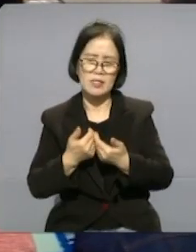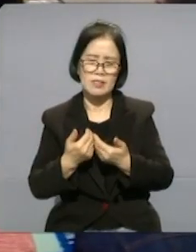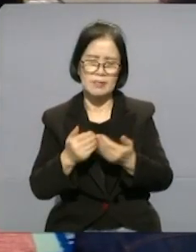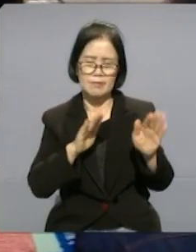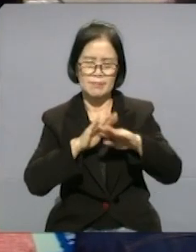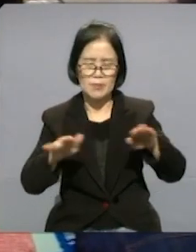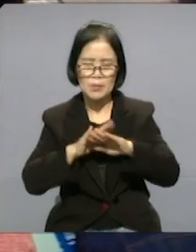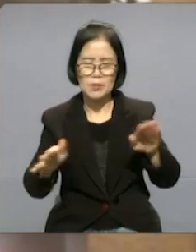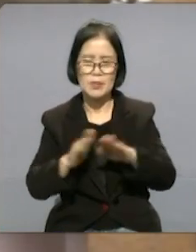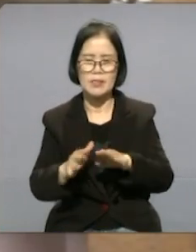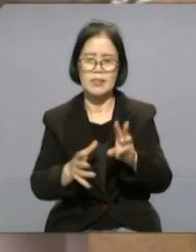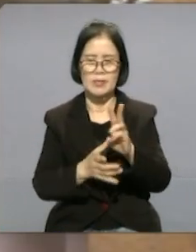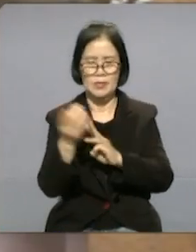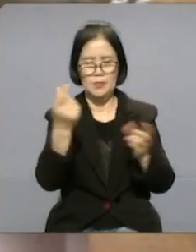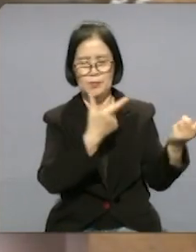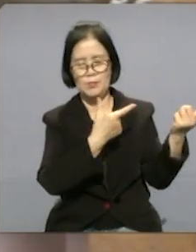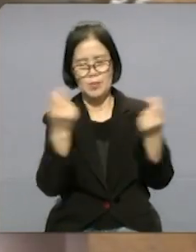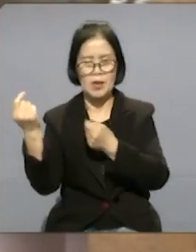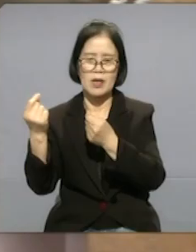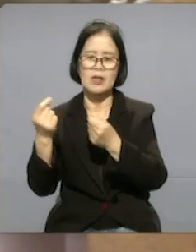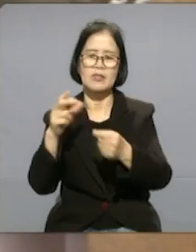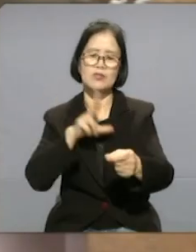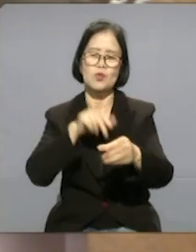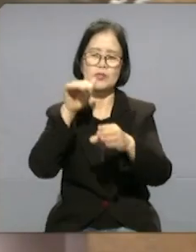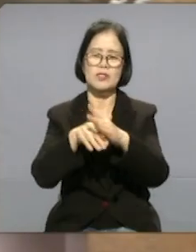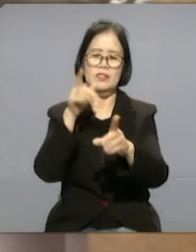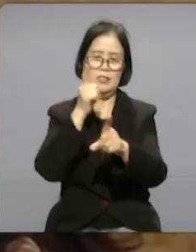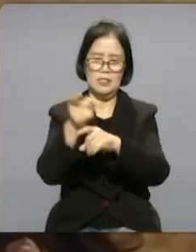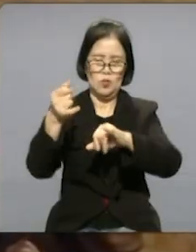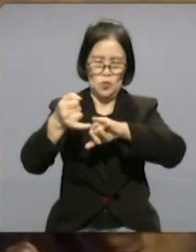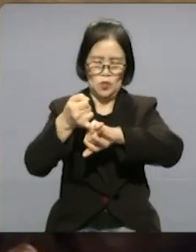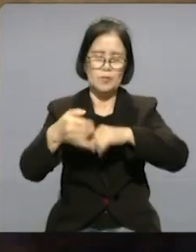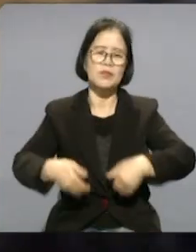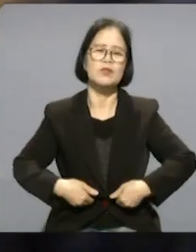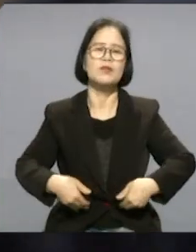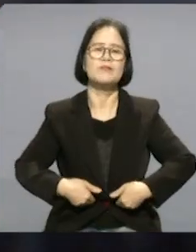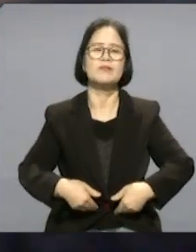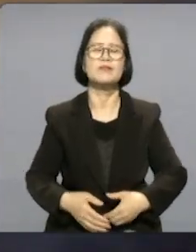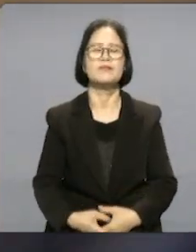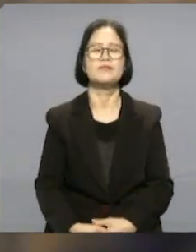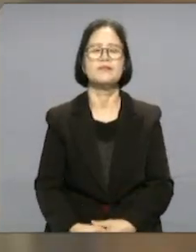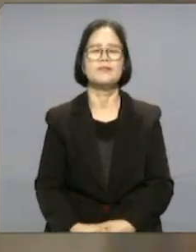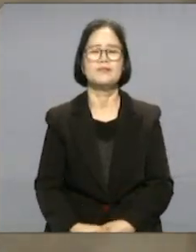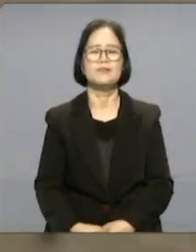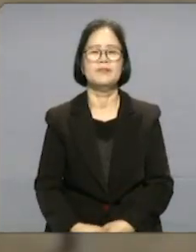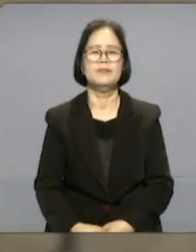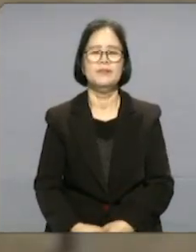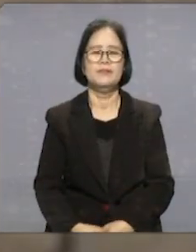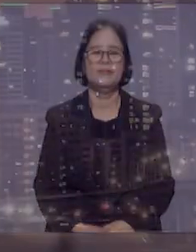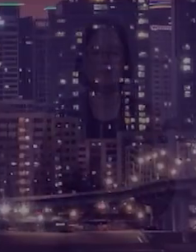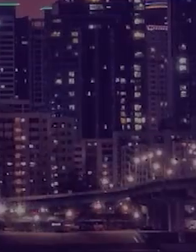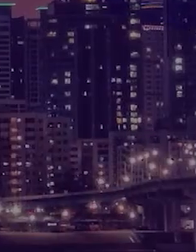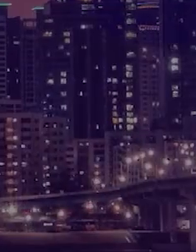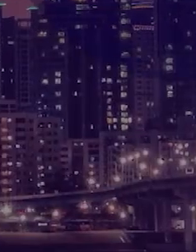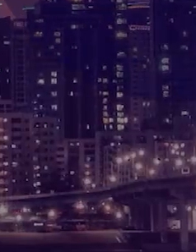대우로 묶어내는 것도 총선 승리의 필수 조건입니다. OBS 뉴스 배혜수입니다.